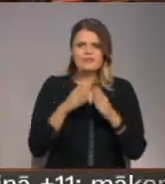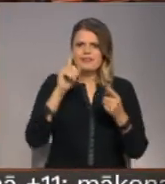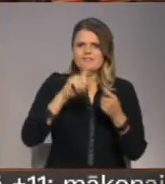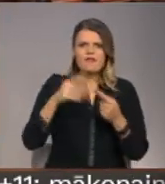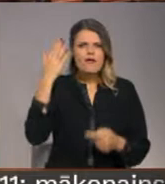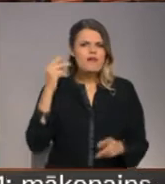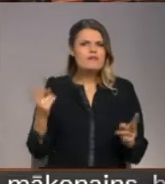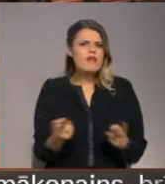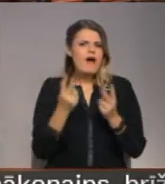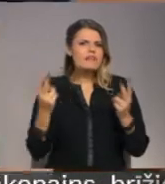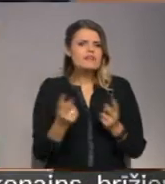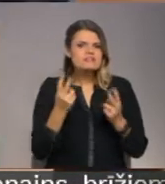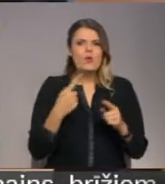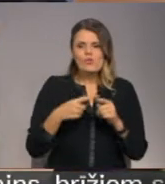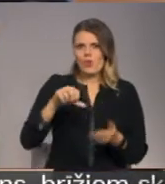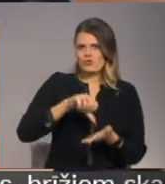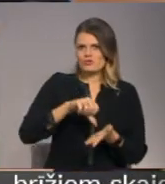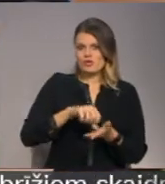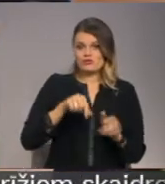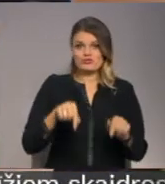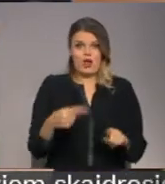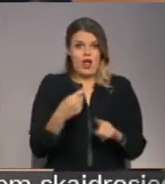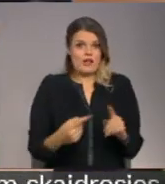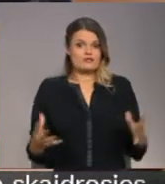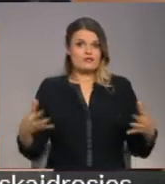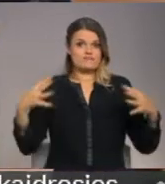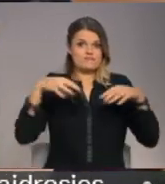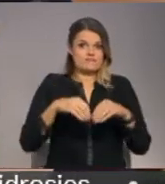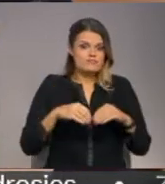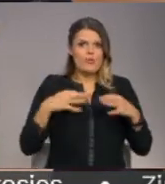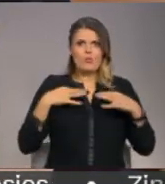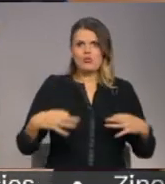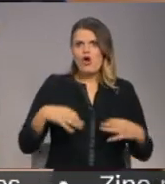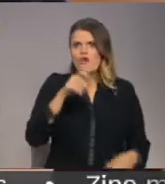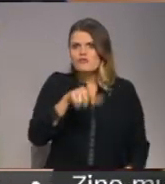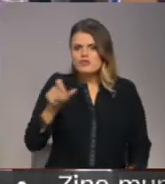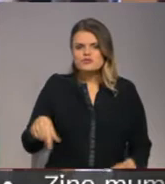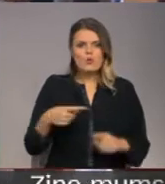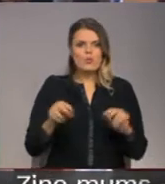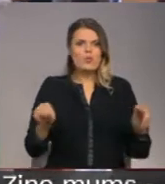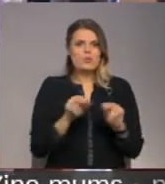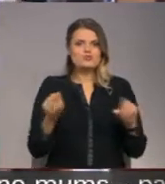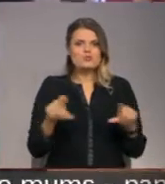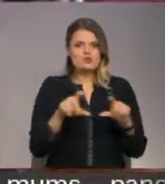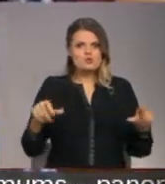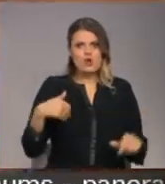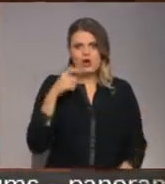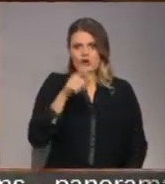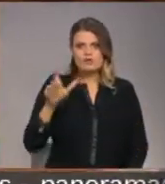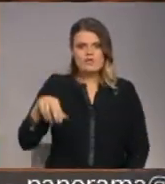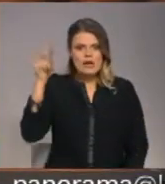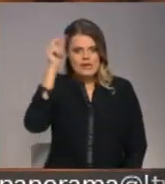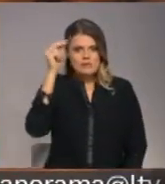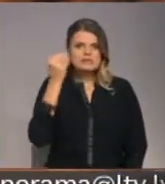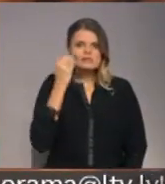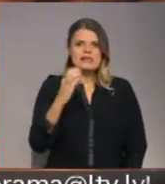ar folkloru un uzstāšanos. Šajā reizē kopā ar profesionāļiem un mūzikas skolas audzēknēm var apgūt cītaras instrumenta